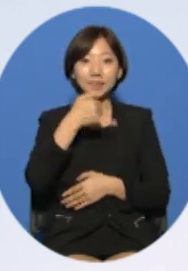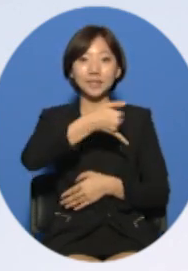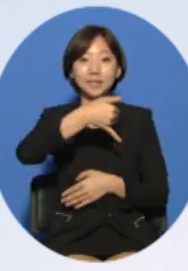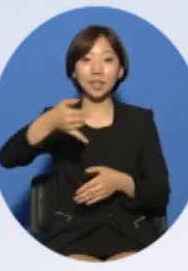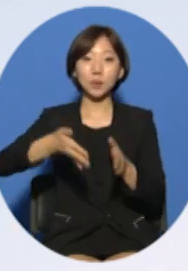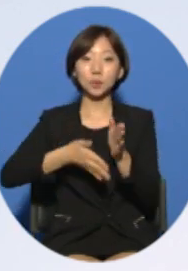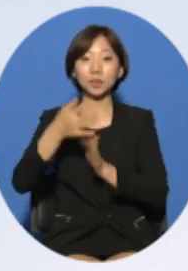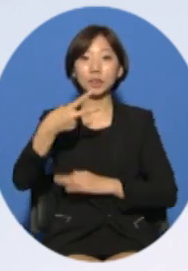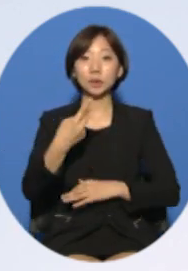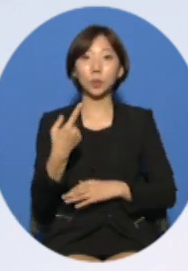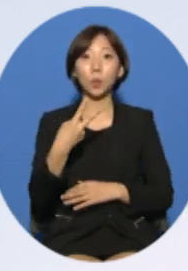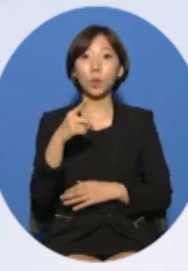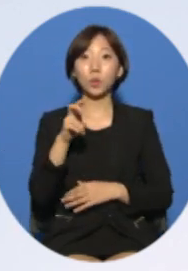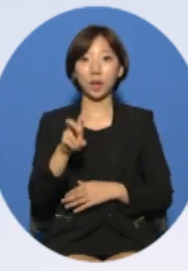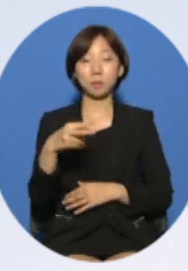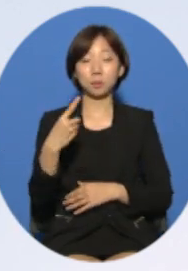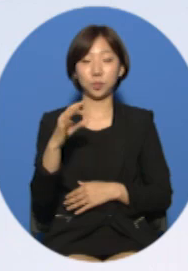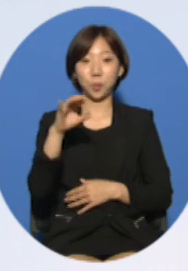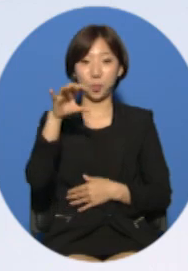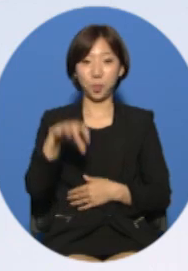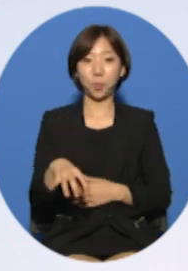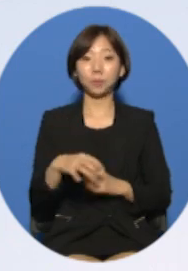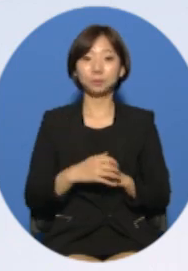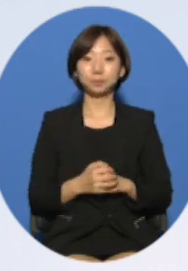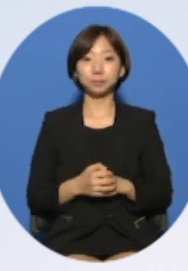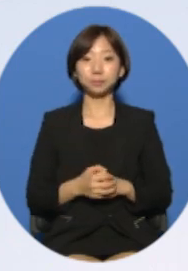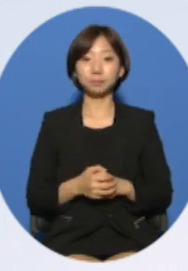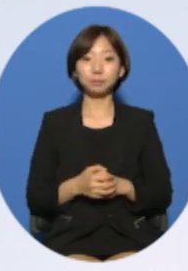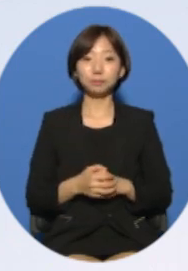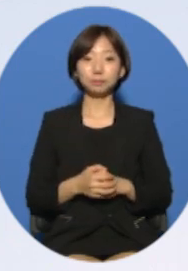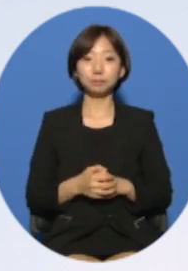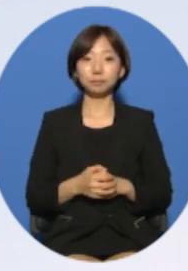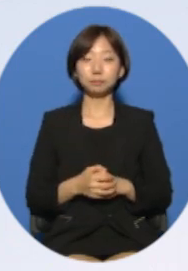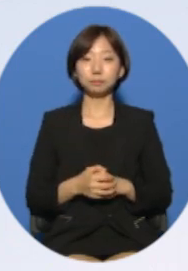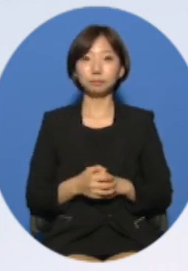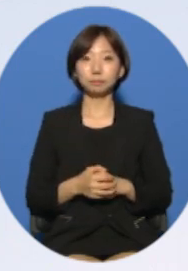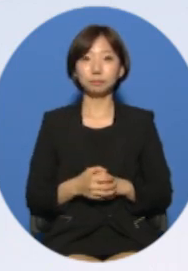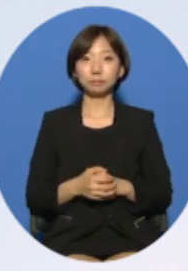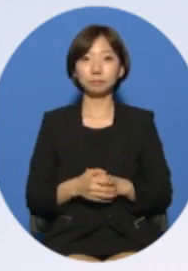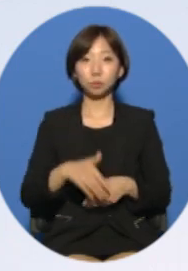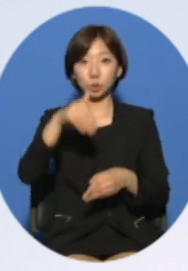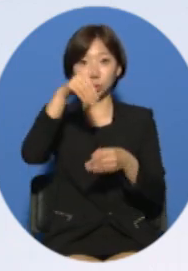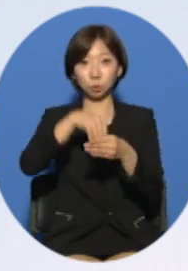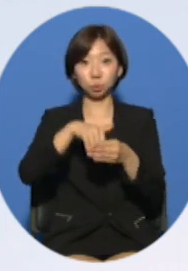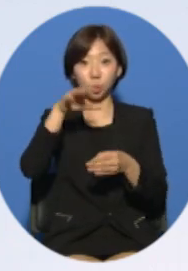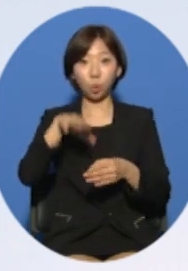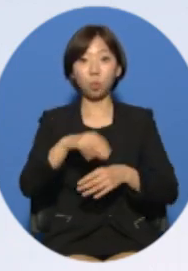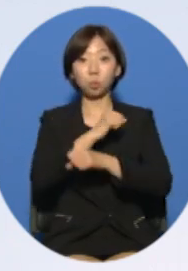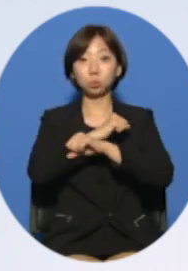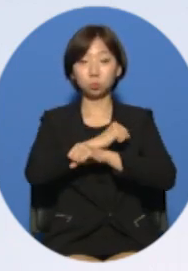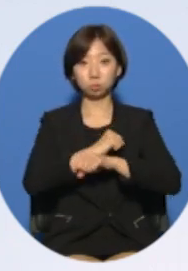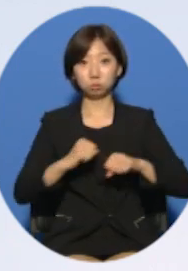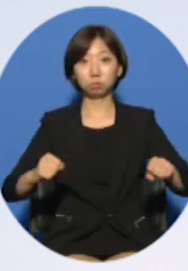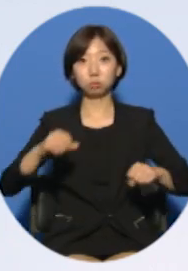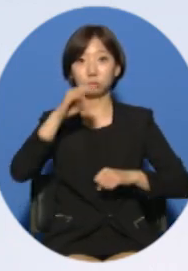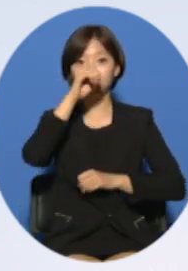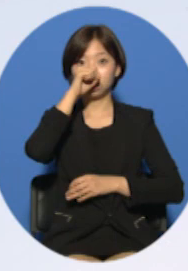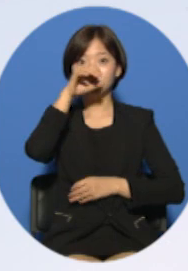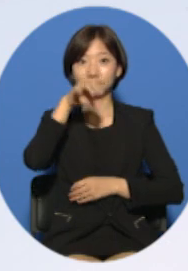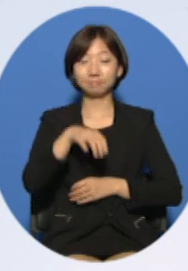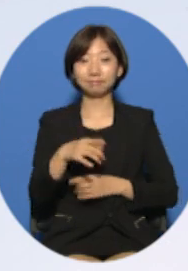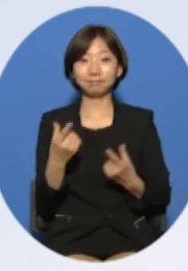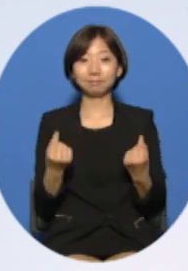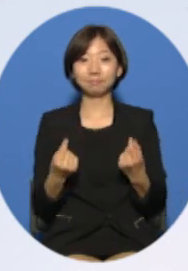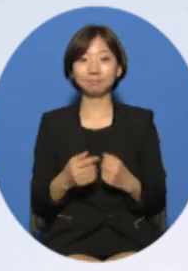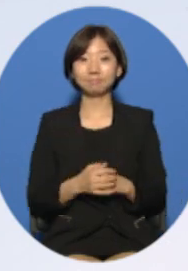세종특별자치시 도담동의 제4투표소 네. 모습 보고 계십니다. 네. 아주 투표소도 상당히 좀 널찍하니 그러네요. 좋은 위치에다가 잘